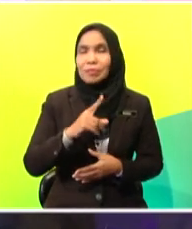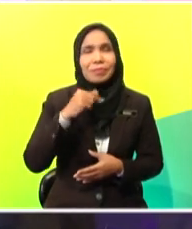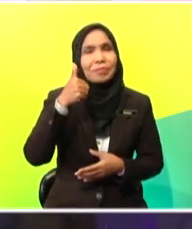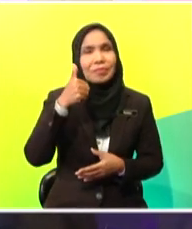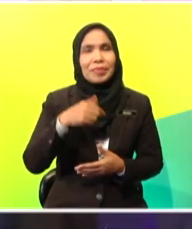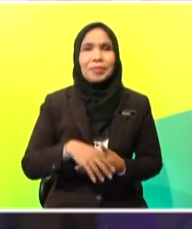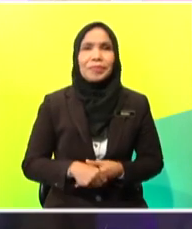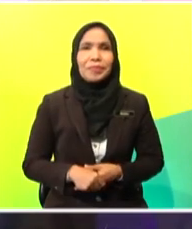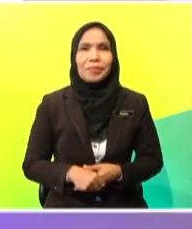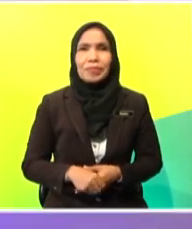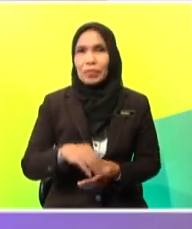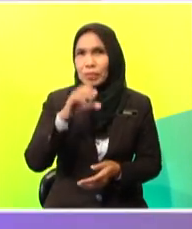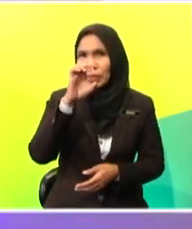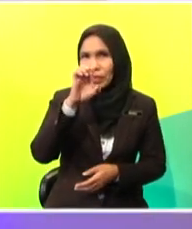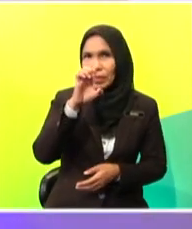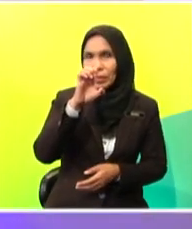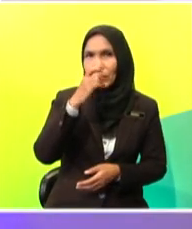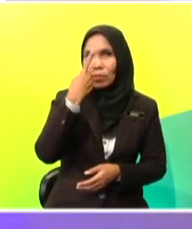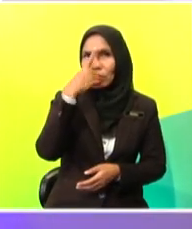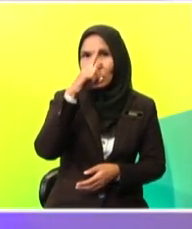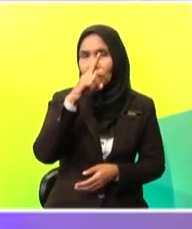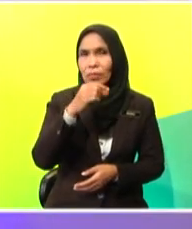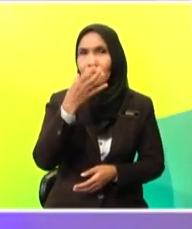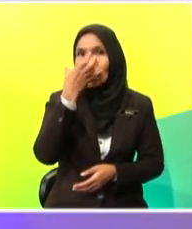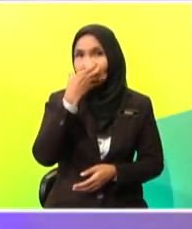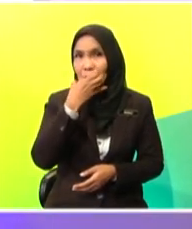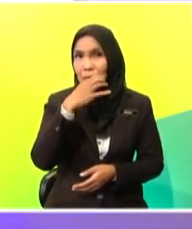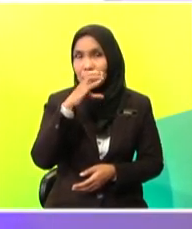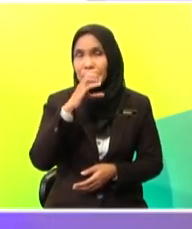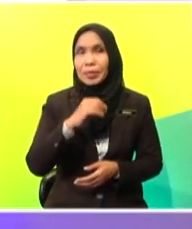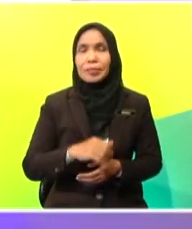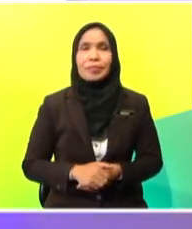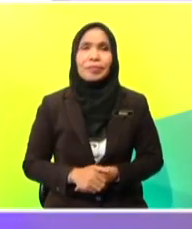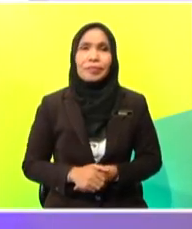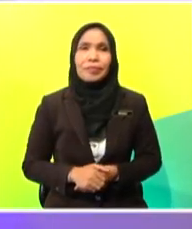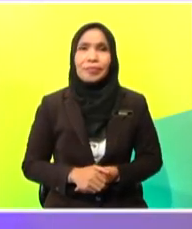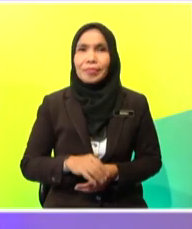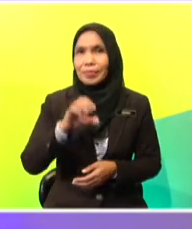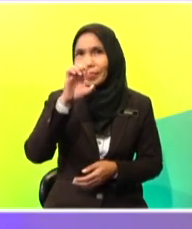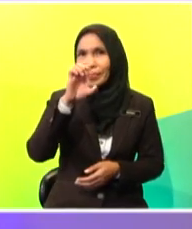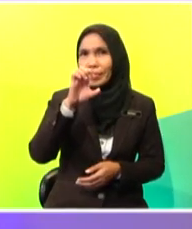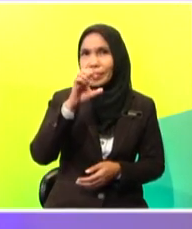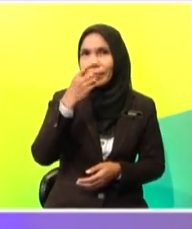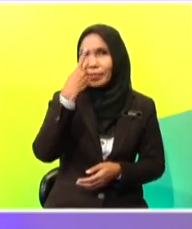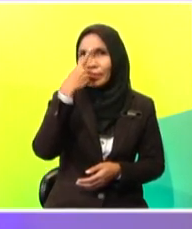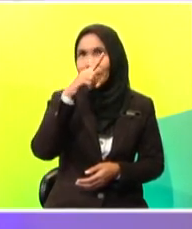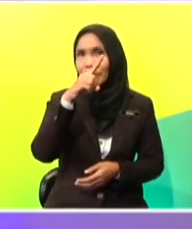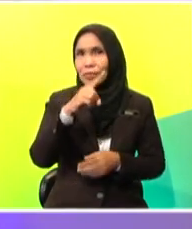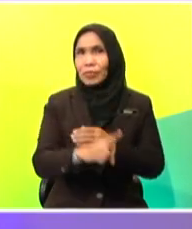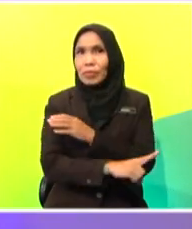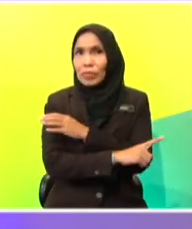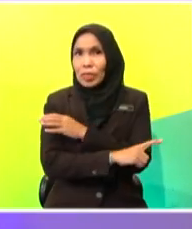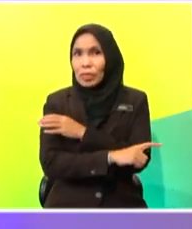Oke ih untuk Apple II untuk ekor